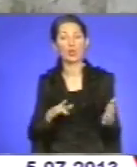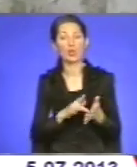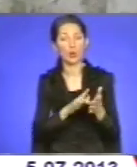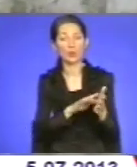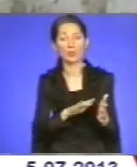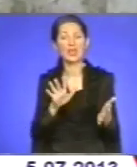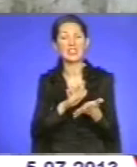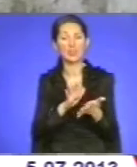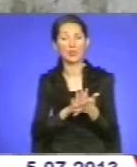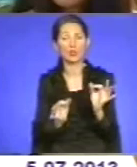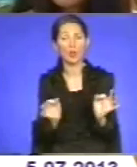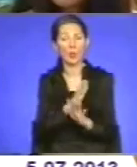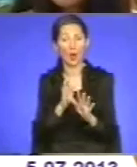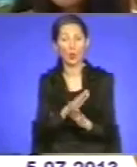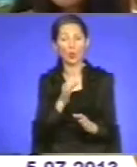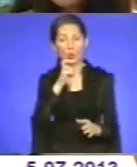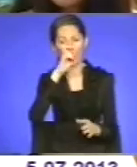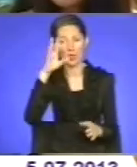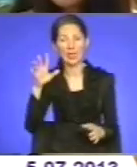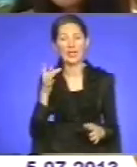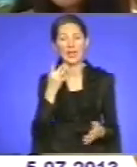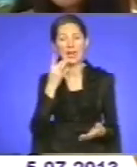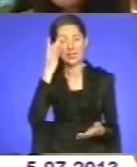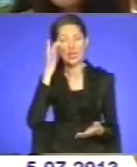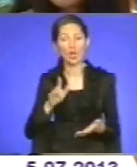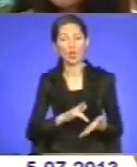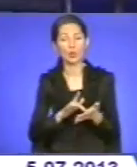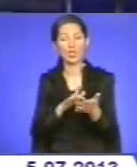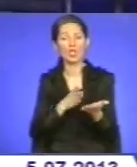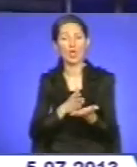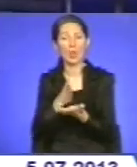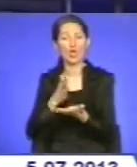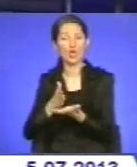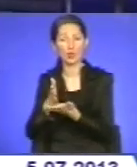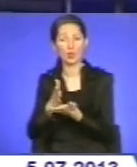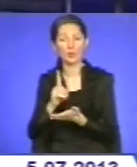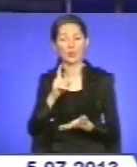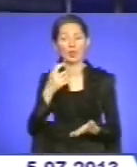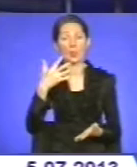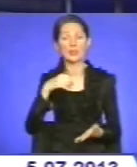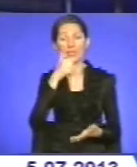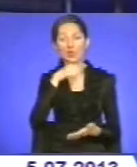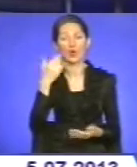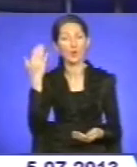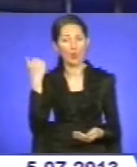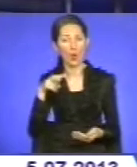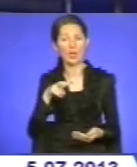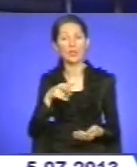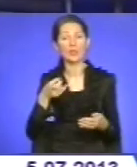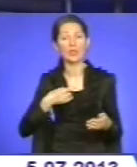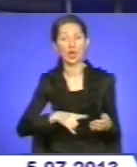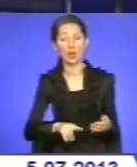середовище і популяризувати рідні туристичні маршрути. 150 років тому у липні